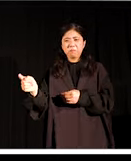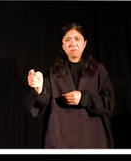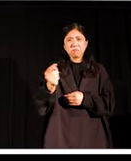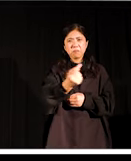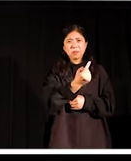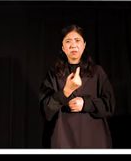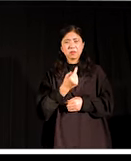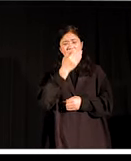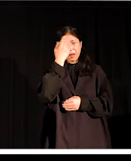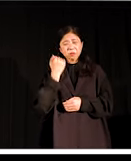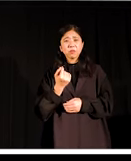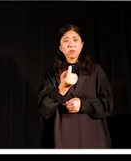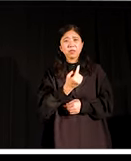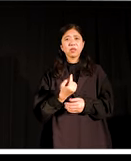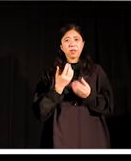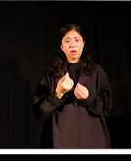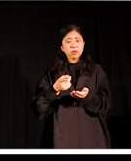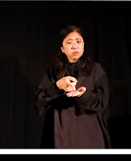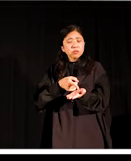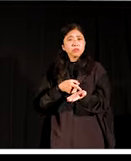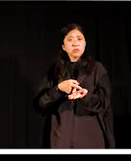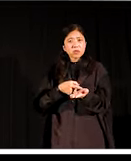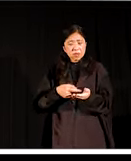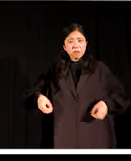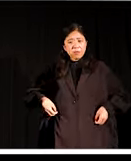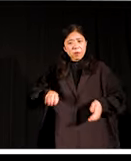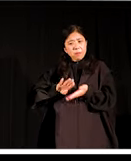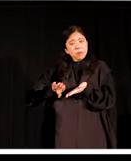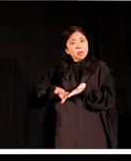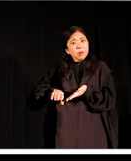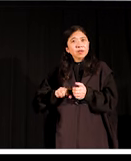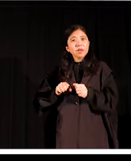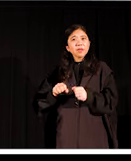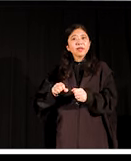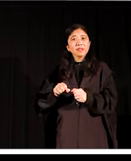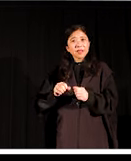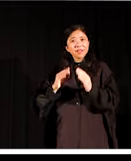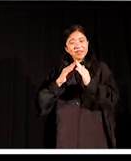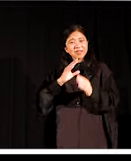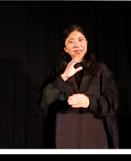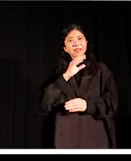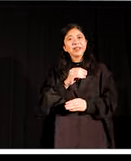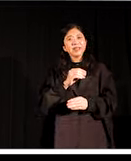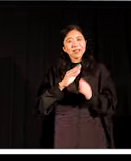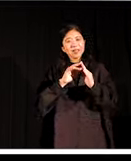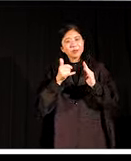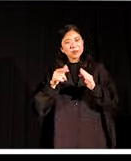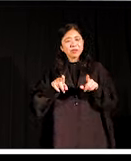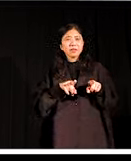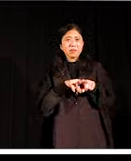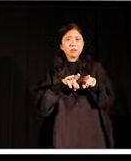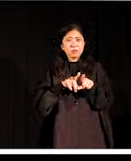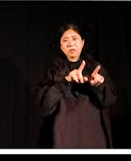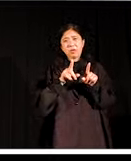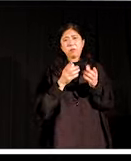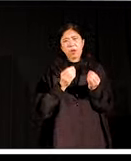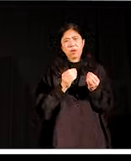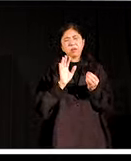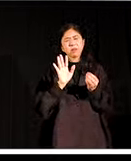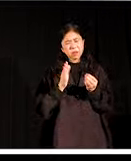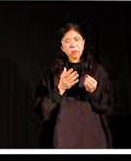うちの病院に来てくれて手術で取ってま元気になってお家に帰ってあの家族と過ごしてたんですけどその後やっぱりもう